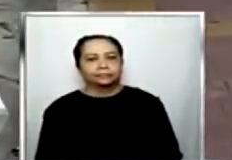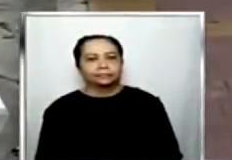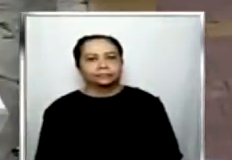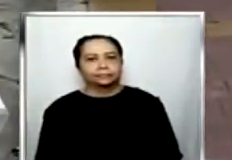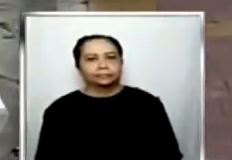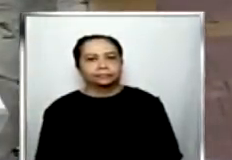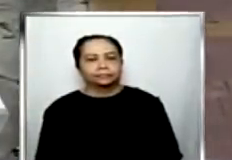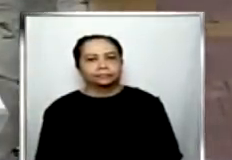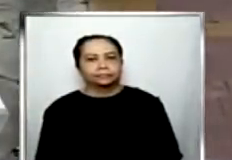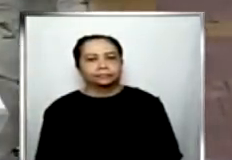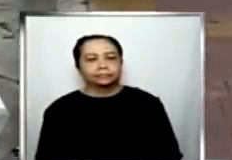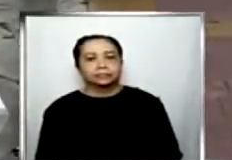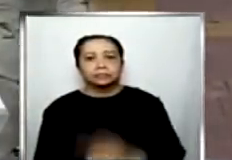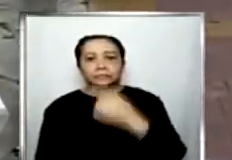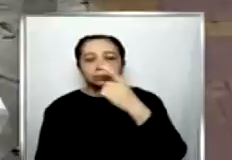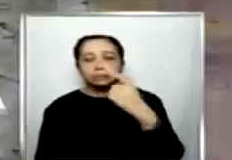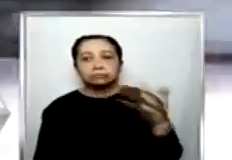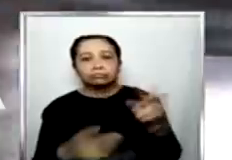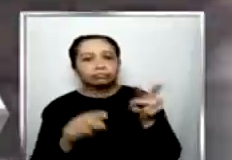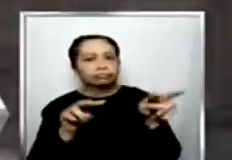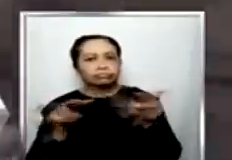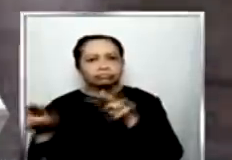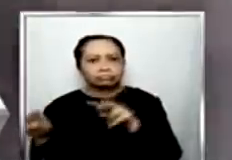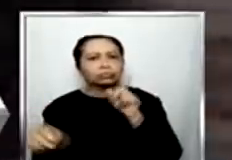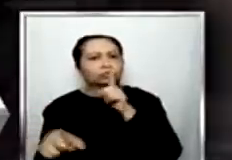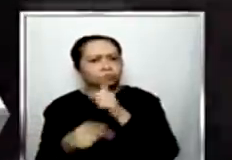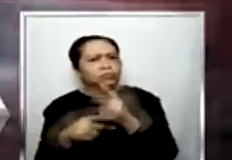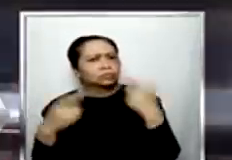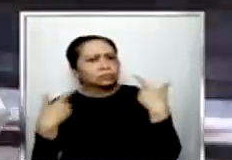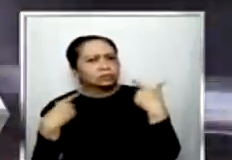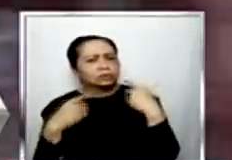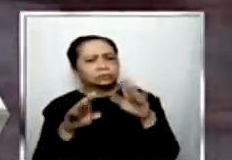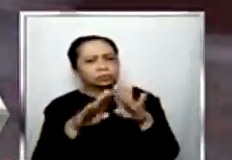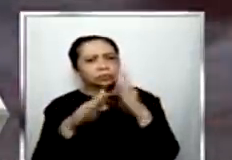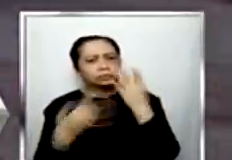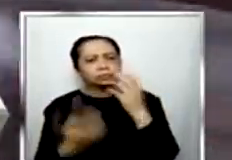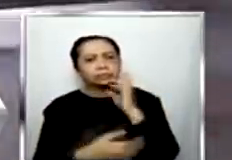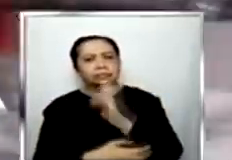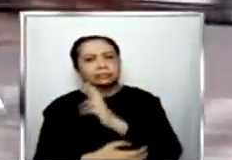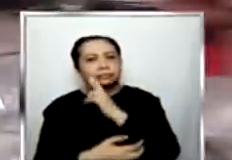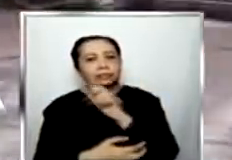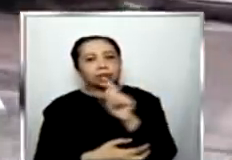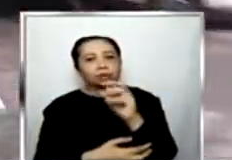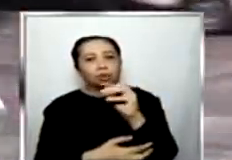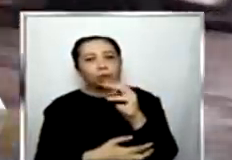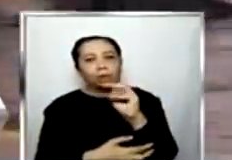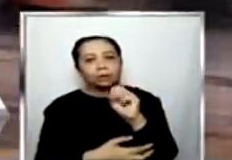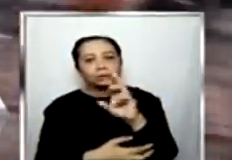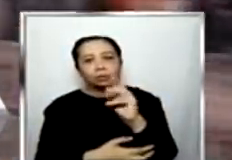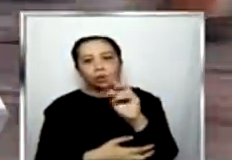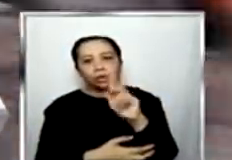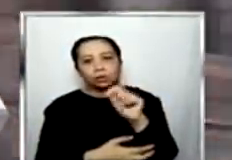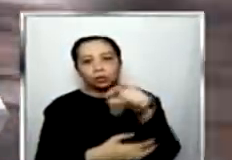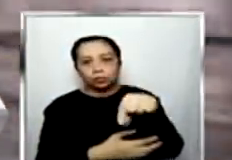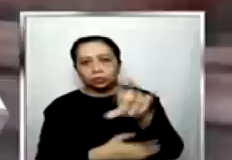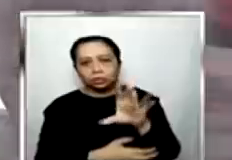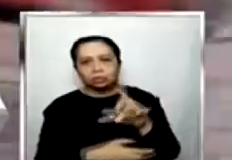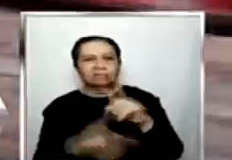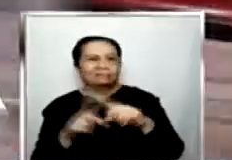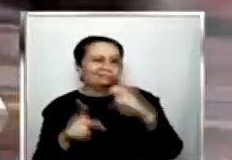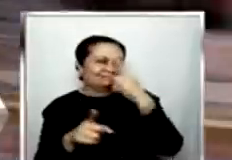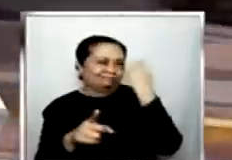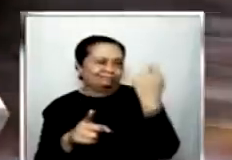Kahit saan ka tumingin, tiyak may makikita kang kainan sa kahabaan ng Tomas Moroto, Quezon City. Pero dahil sa COVID-19